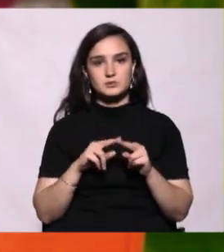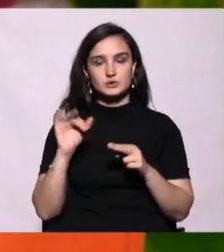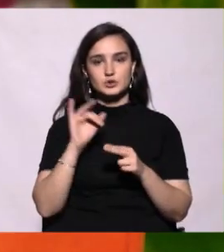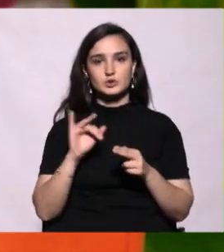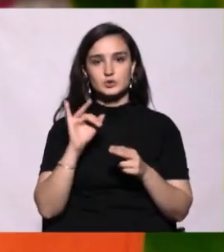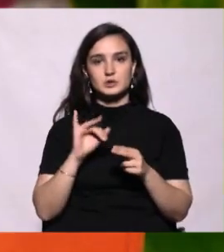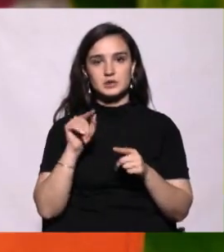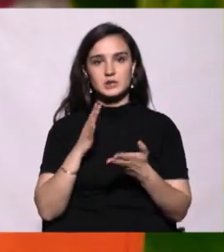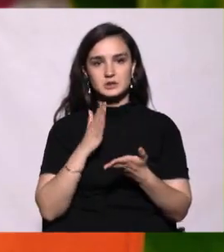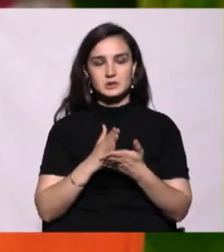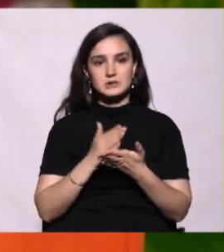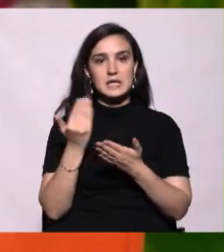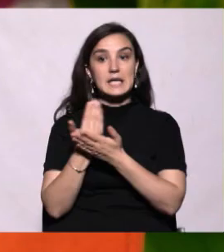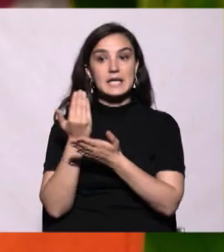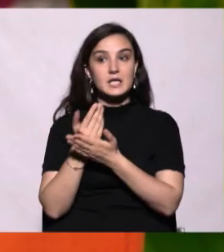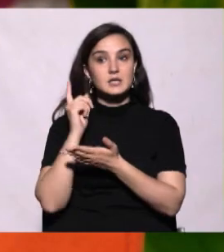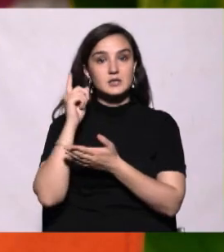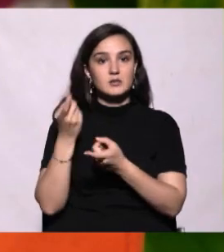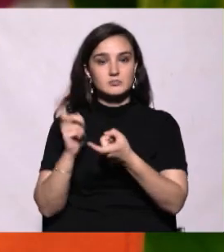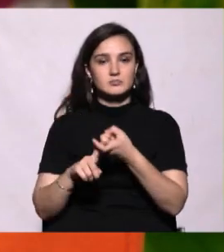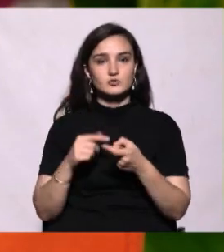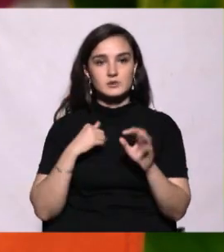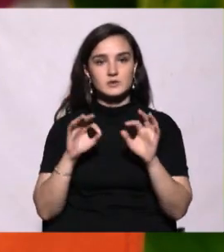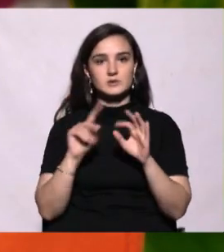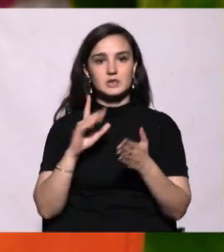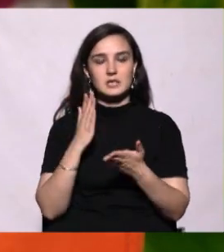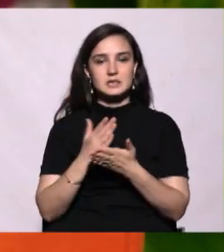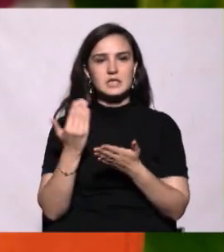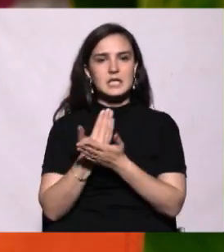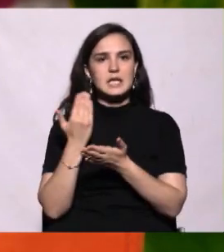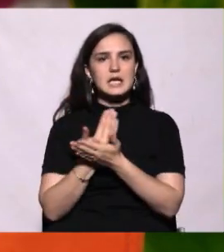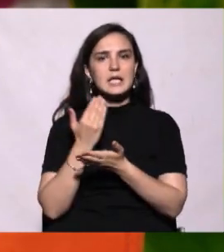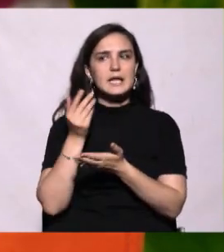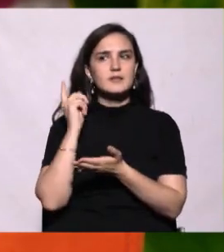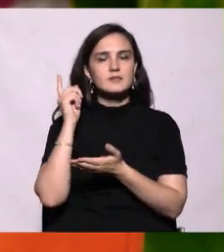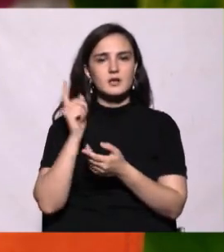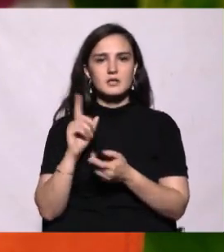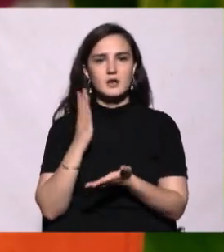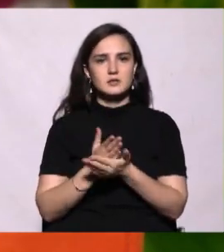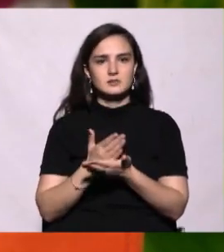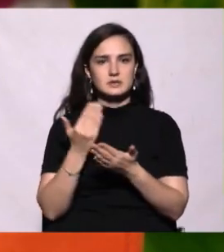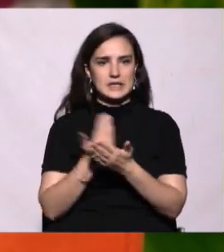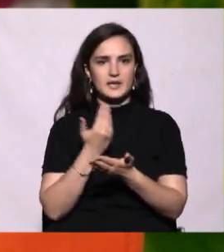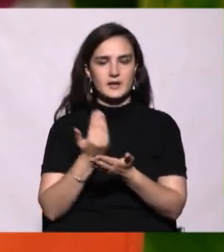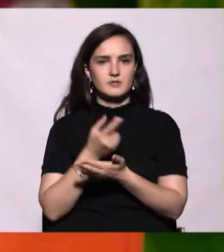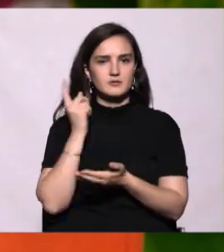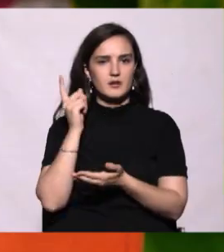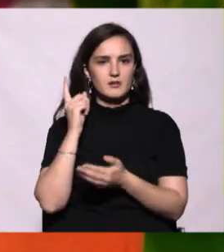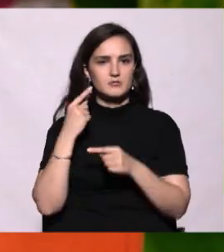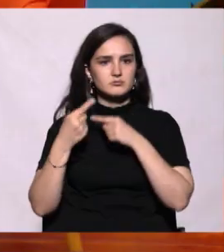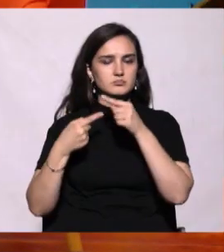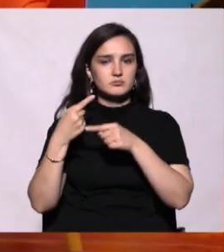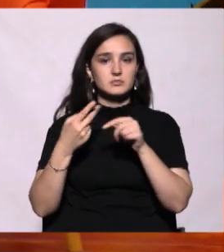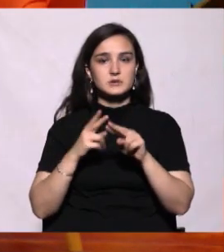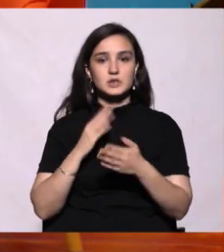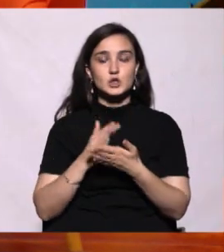ისტორია დაფუძნებულია ლეგენდაზე, ჩვენ ავხსნით რა არის ლეგენდა. So what is a legend? So a